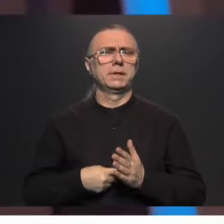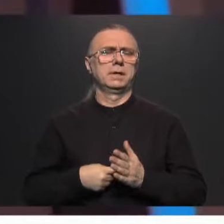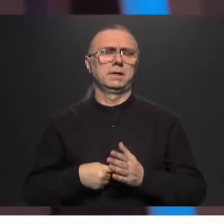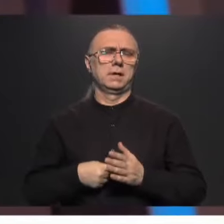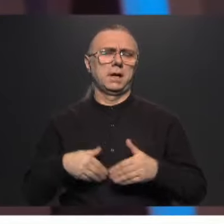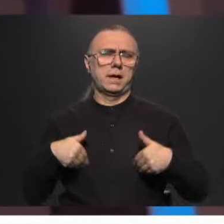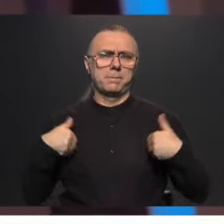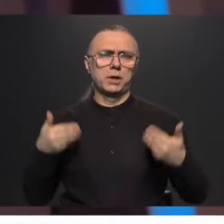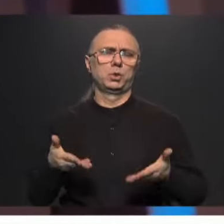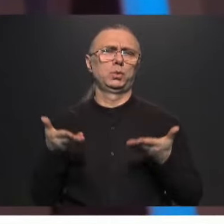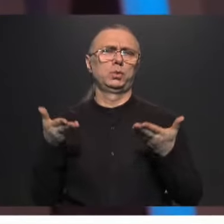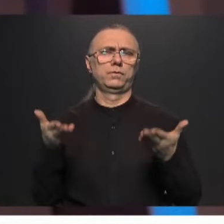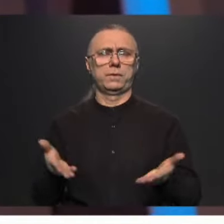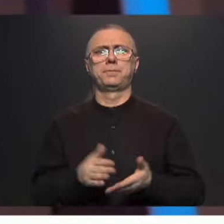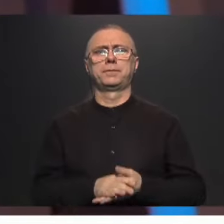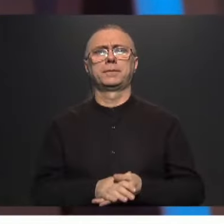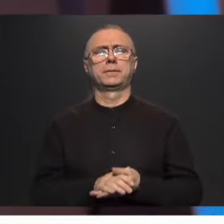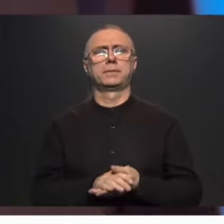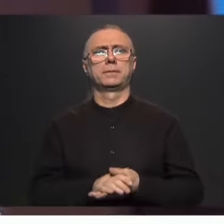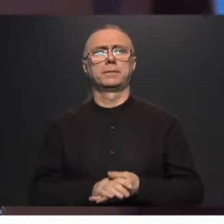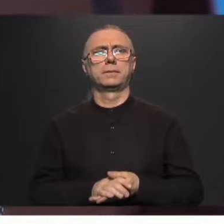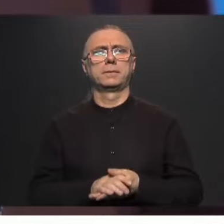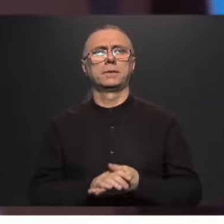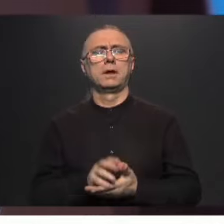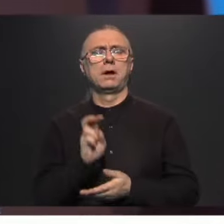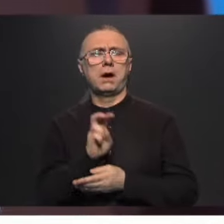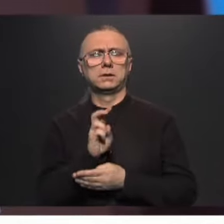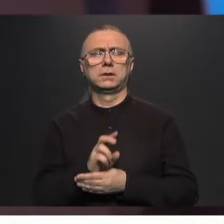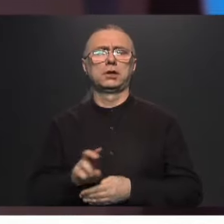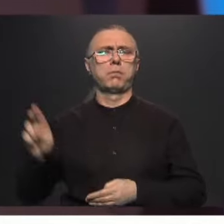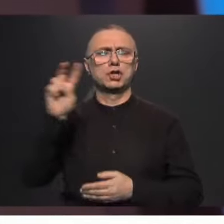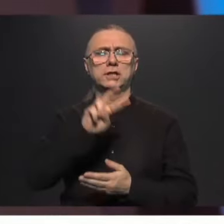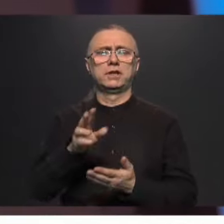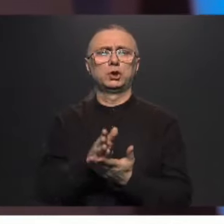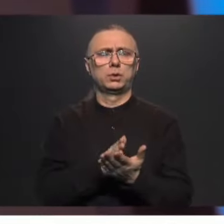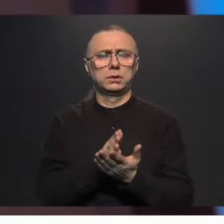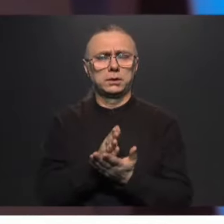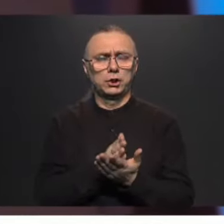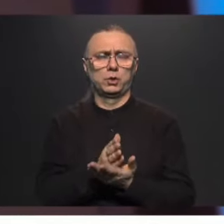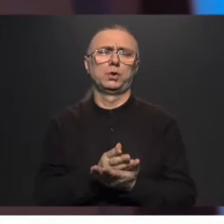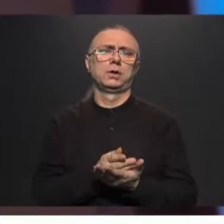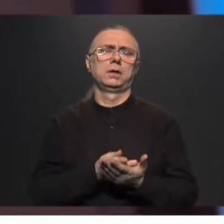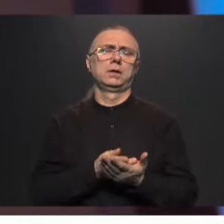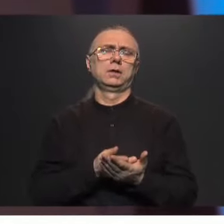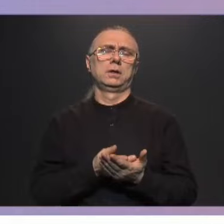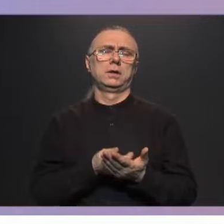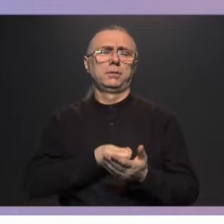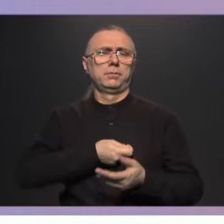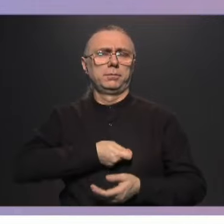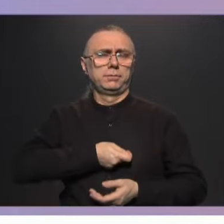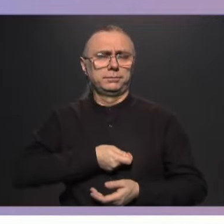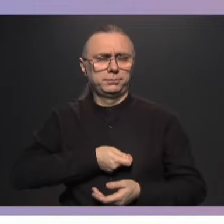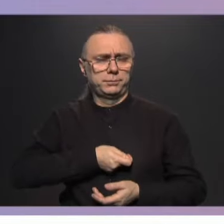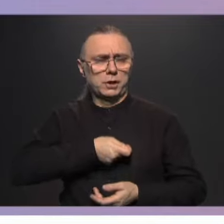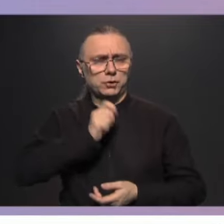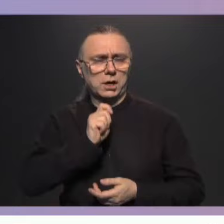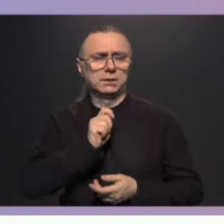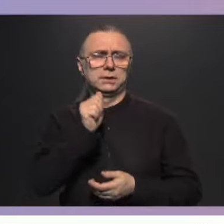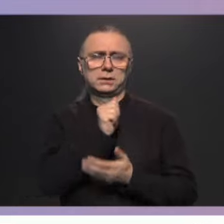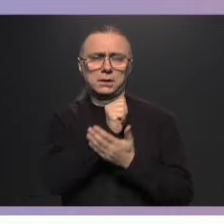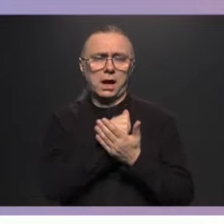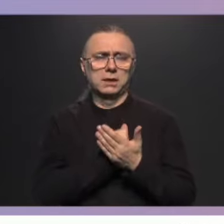настоятельно рекомендовал бы, ходить к божественной литургии, приобщаться святых христовых тайн и молиться вместе